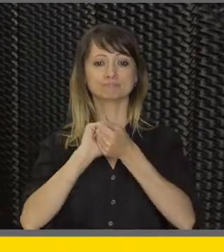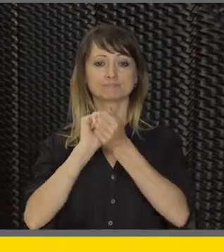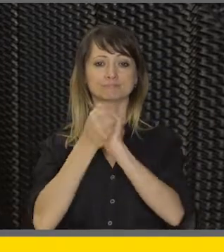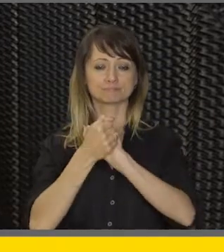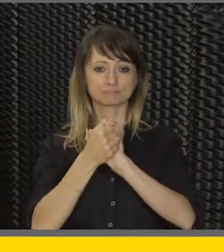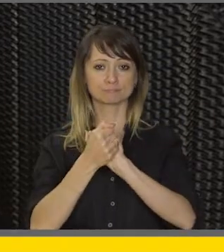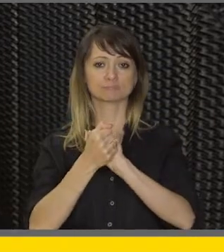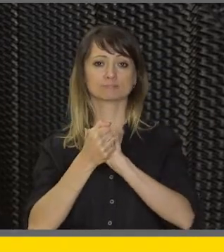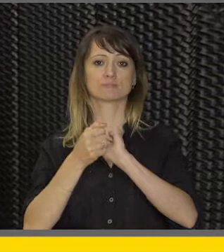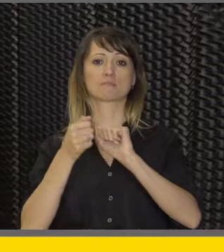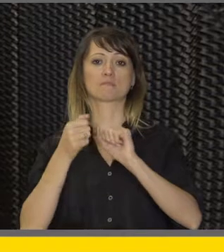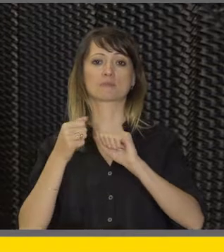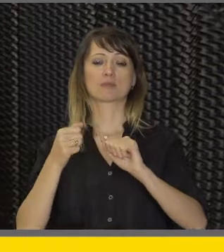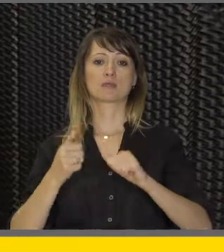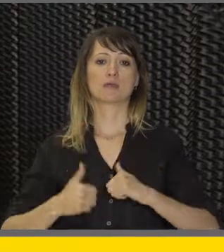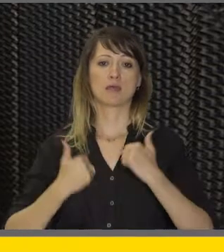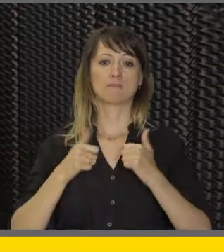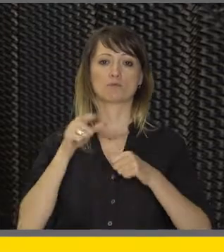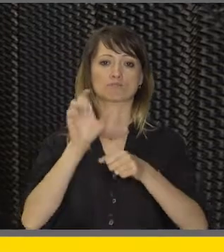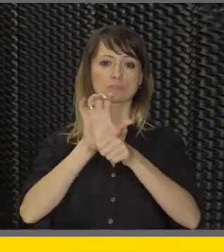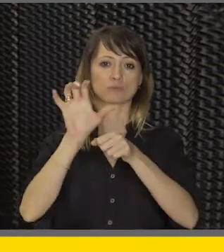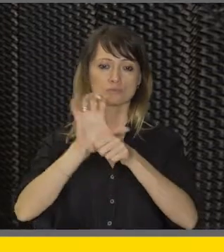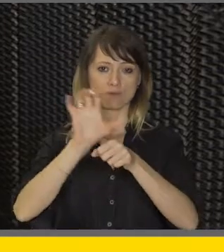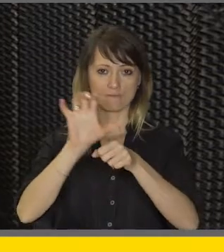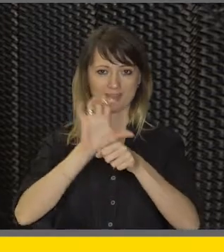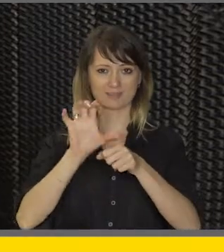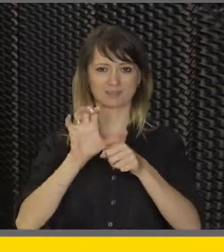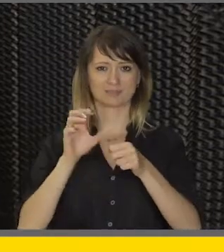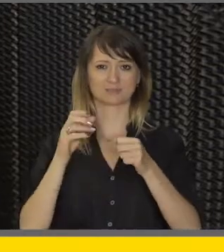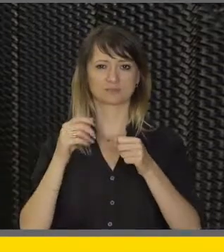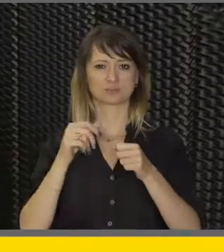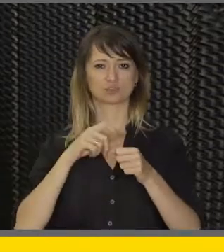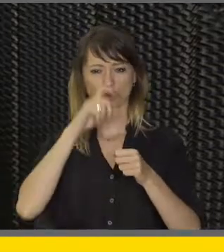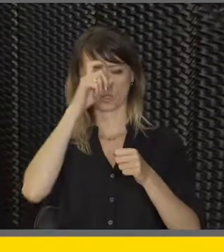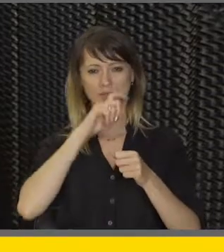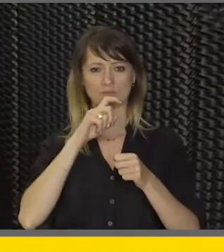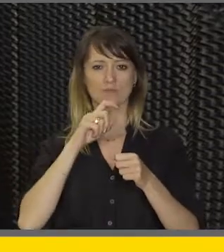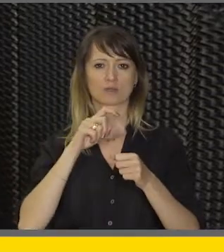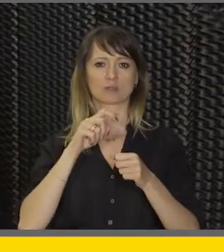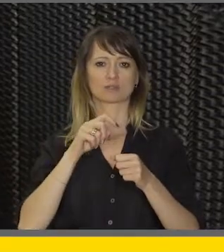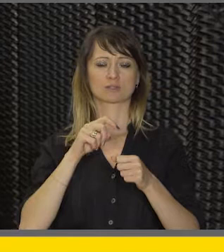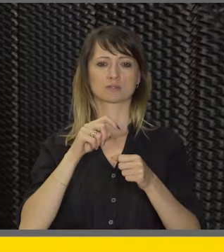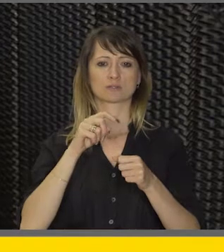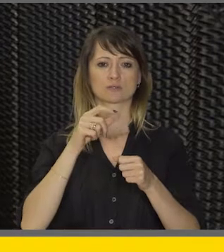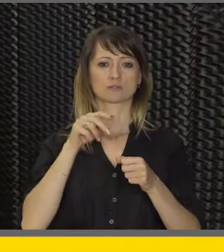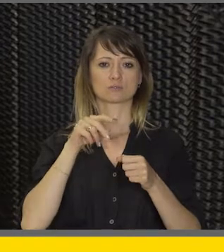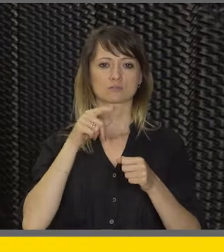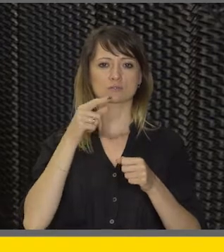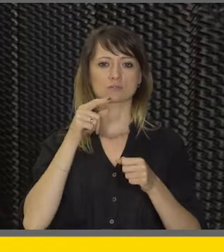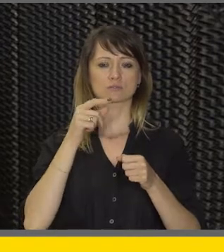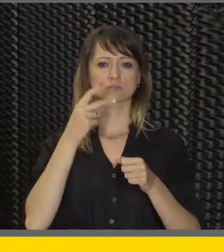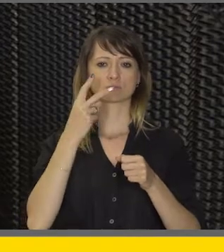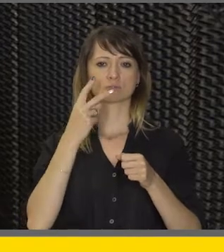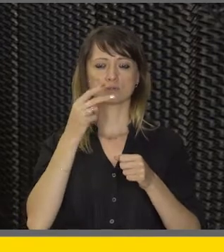efektywność, ażeby produkowany na przykład dwutlenek węgla, trafiający do atmosfery nie był